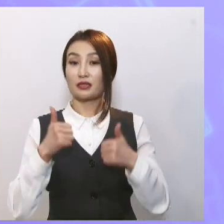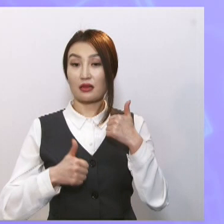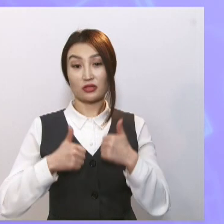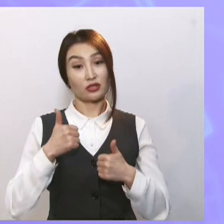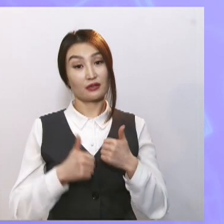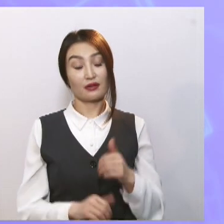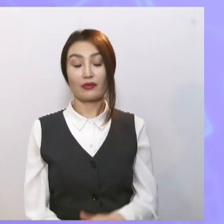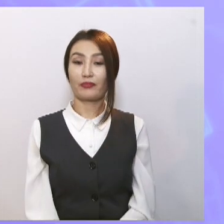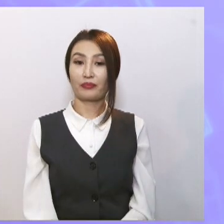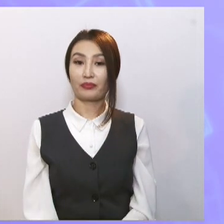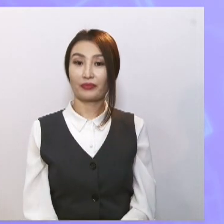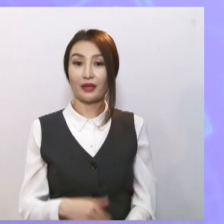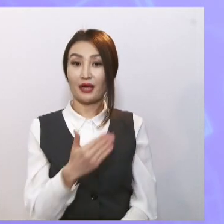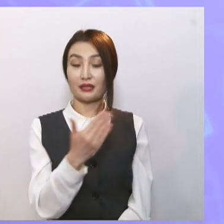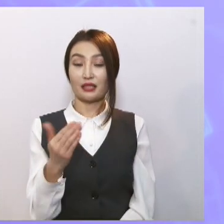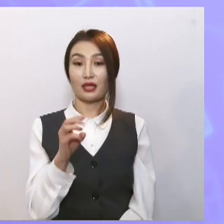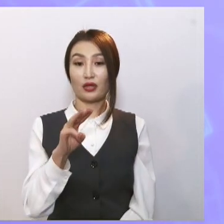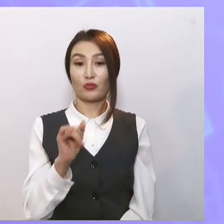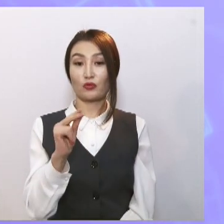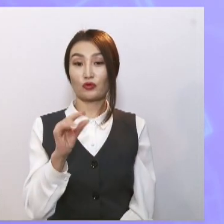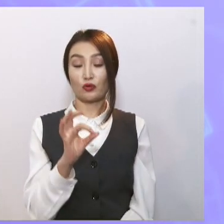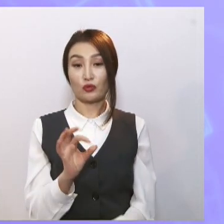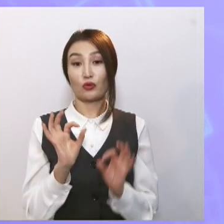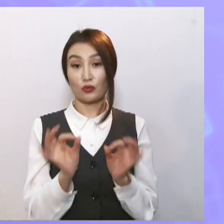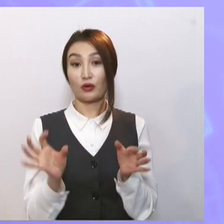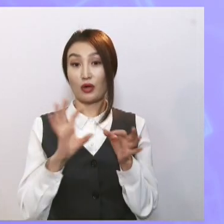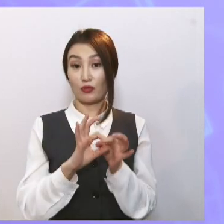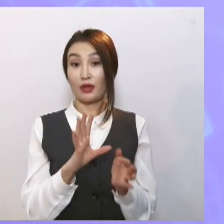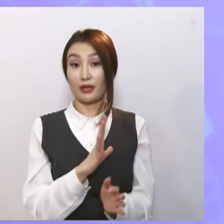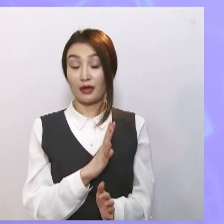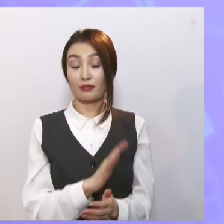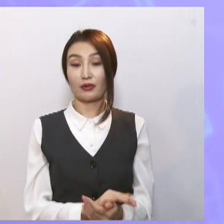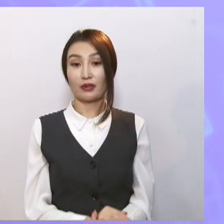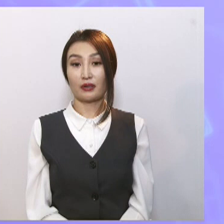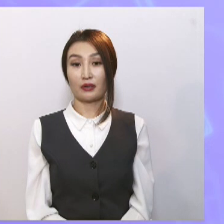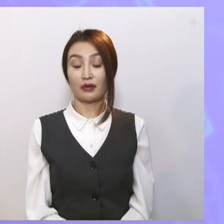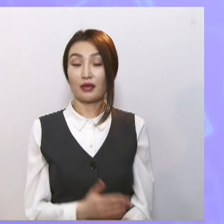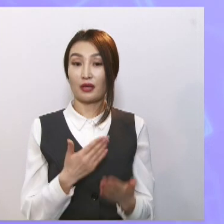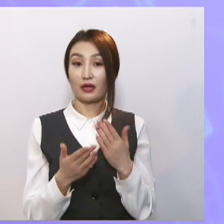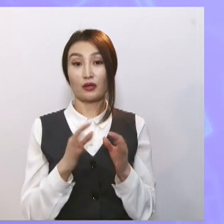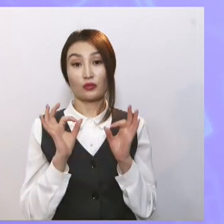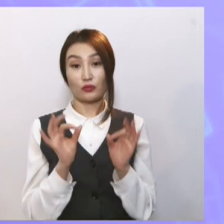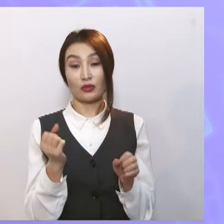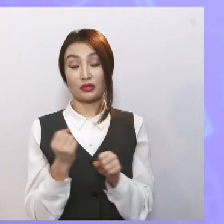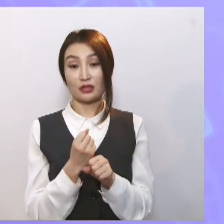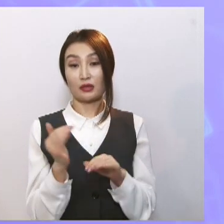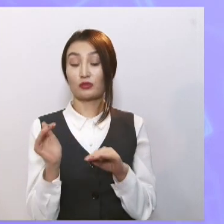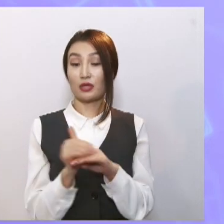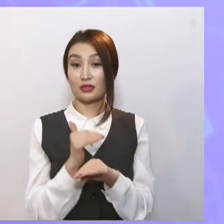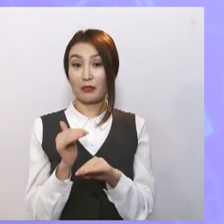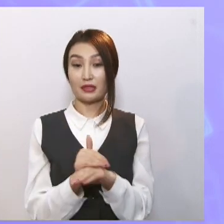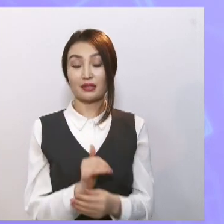Салыштыргыла. Силер мүчөлөрдү туура уладыңарбы? Туура улаган болсоңор,